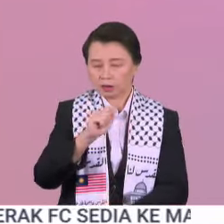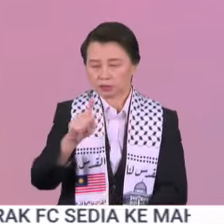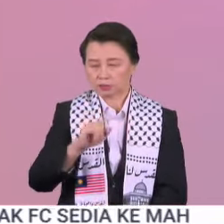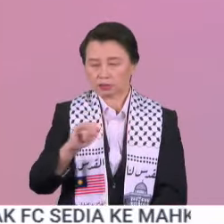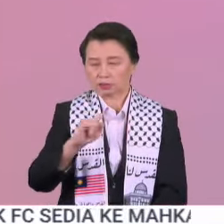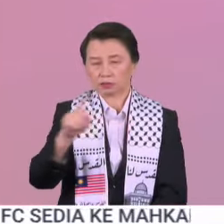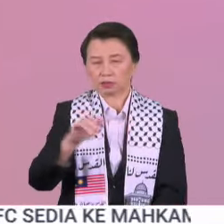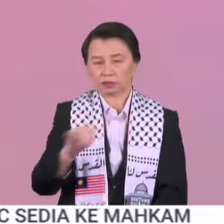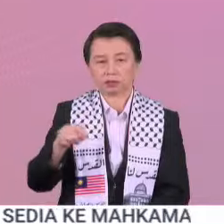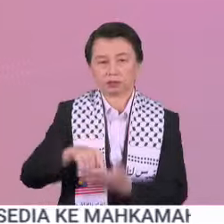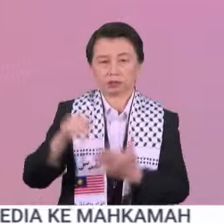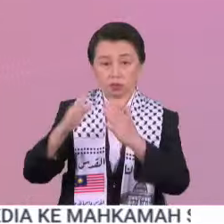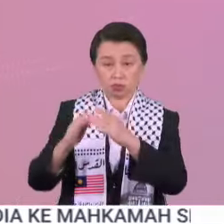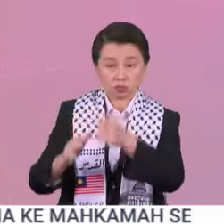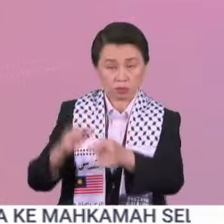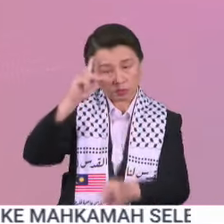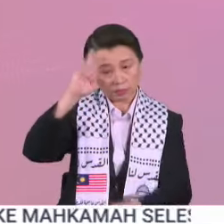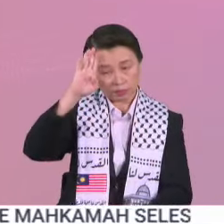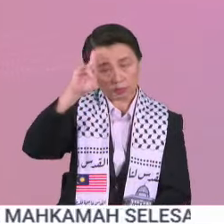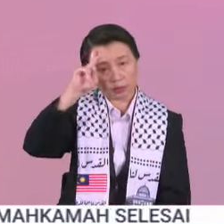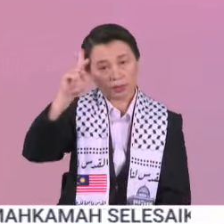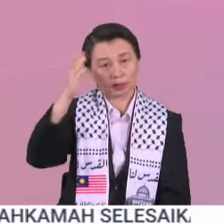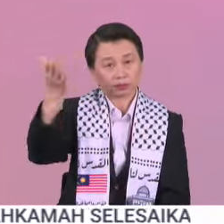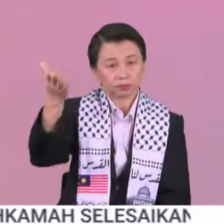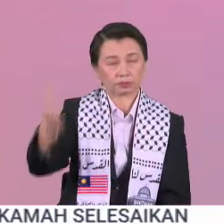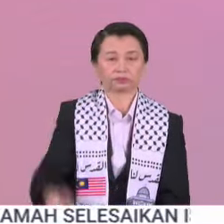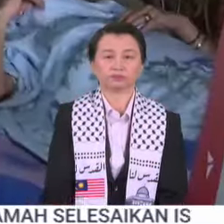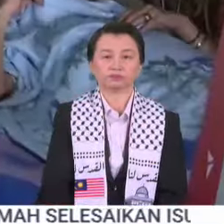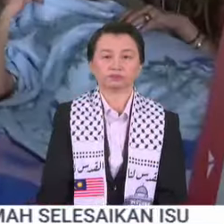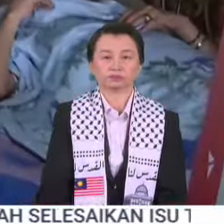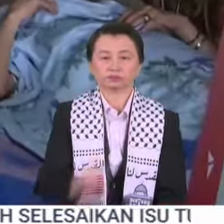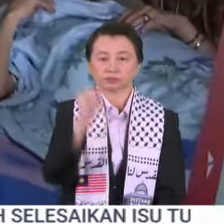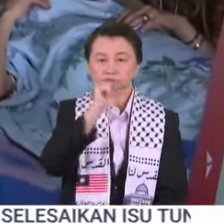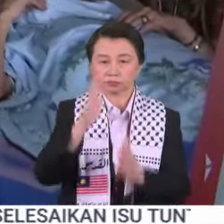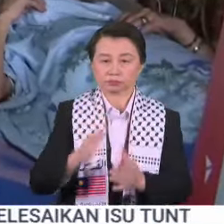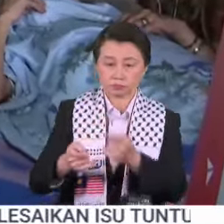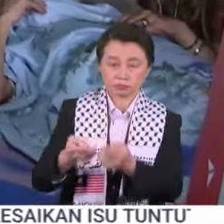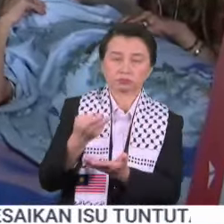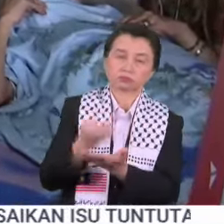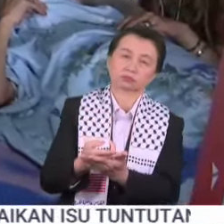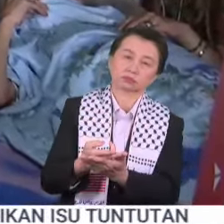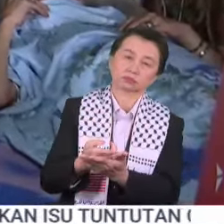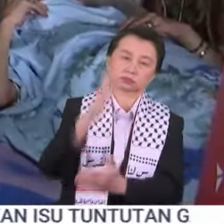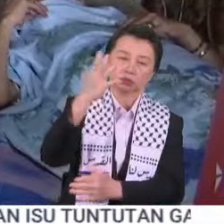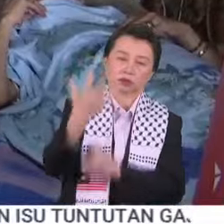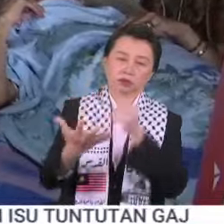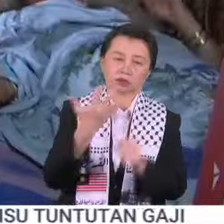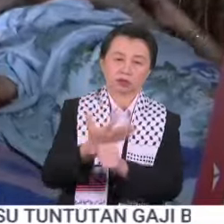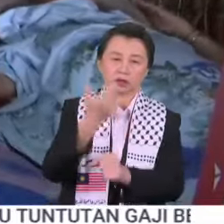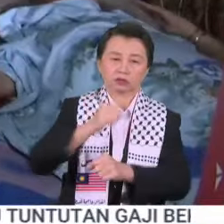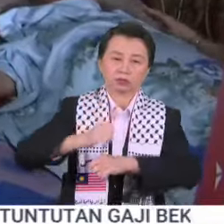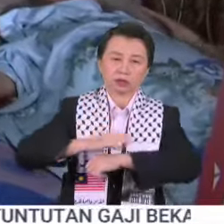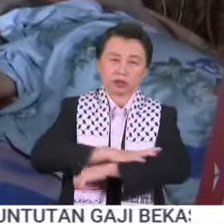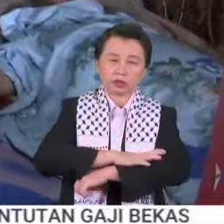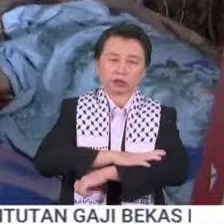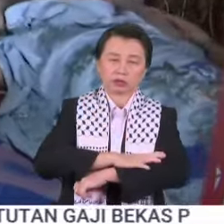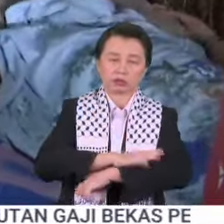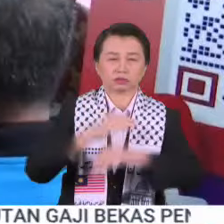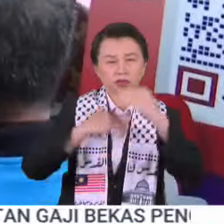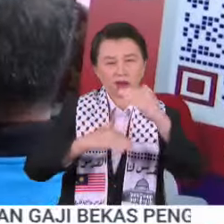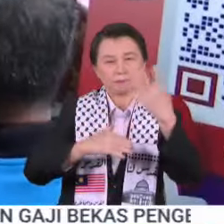di kediamannya di Kota Baru, Kelantan. Artis veteran itu terlantar sejak 5 tahun lalu akibat kanser prostat